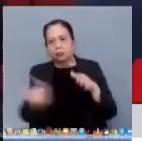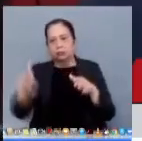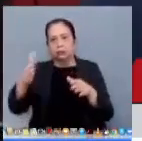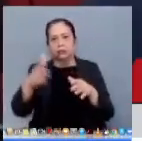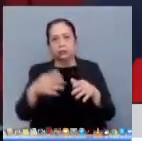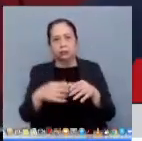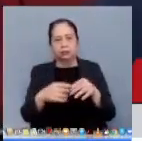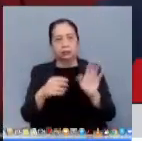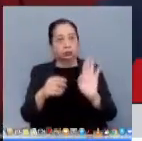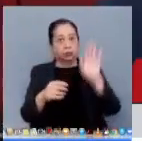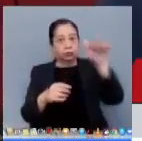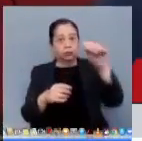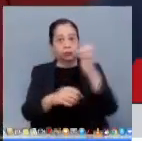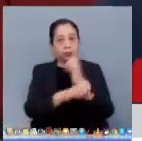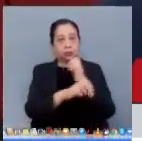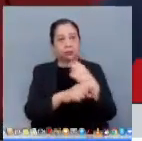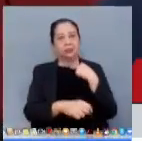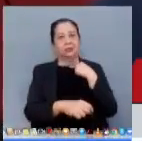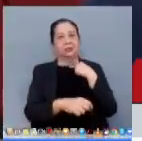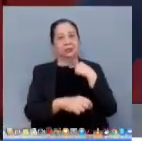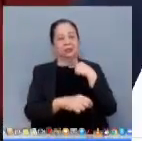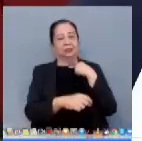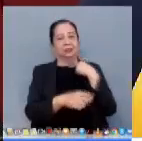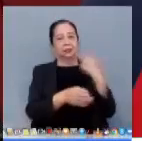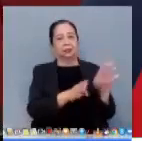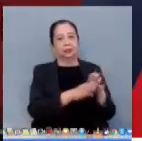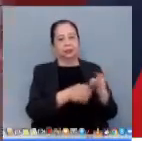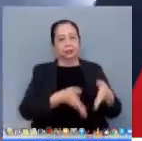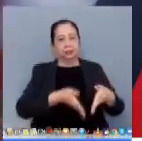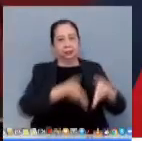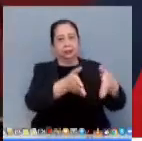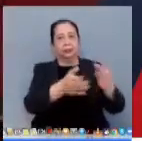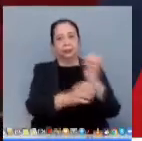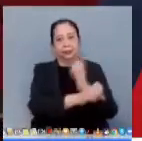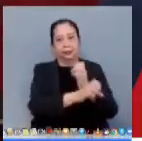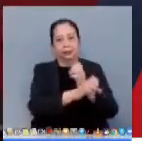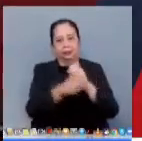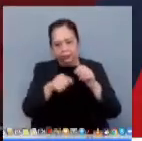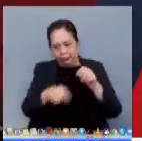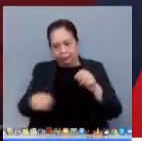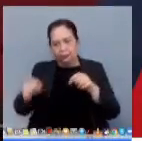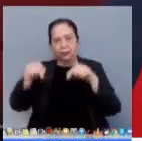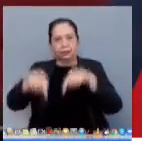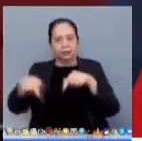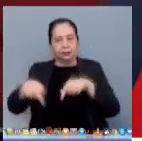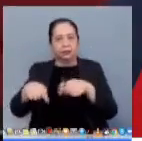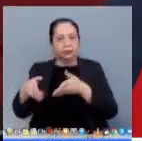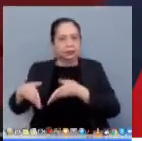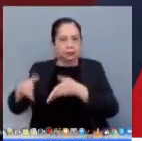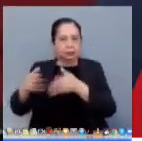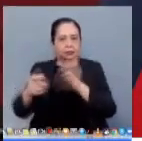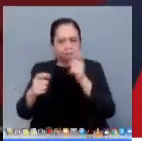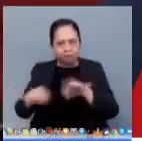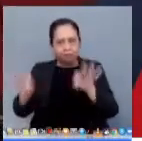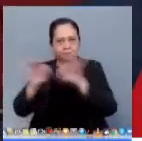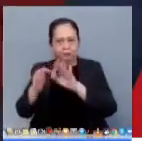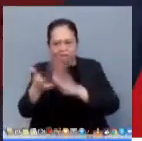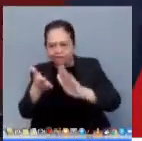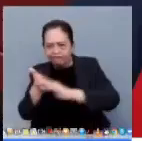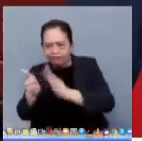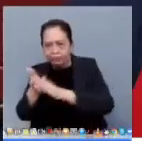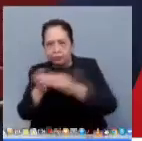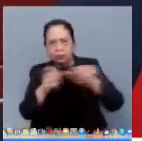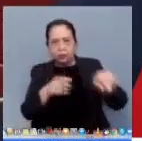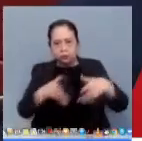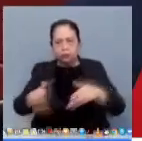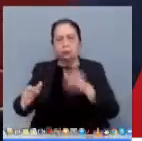natin na may ipit sa pagsasara ng Timog Flyover. So ngayon, clean-clear natin to para may madaanan sila. Eh, nakikita nyo naman, ang